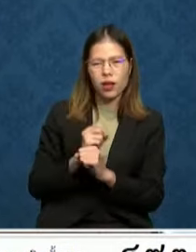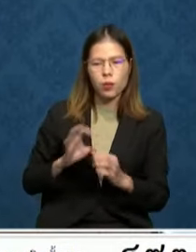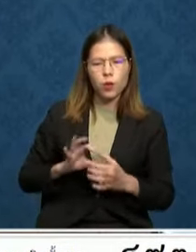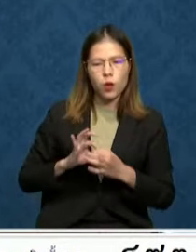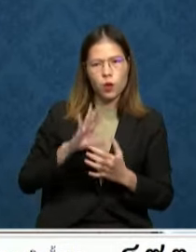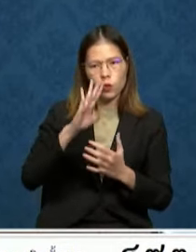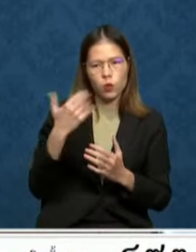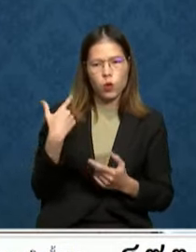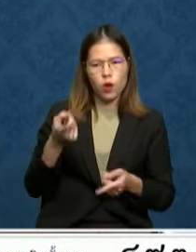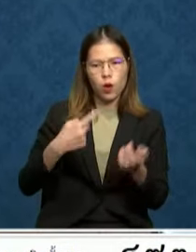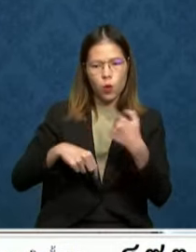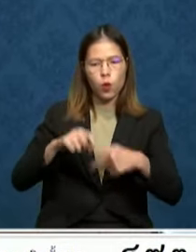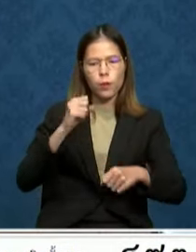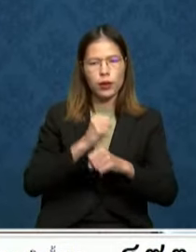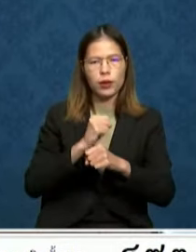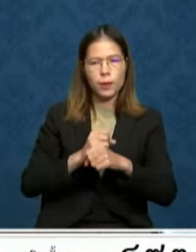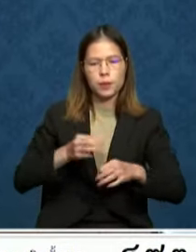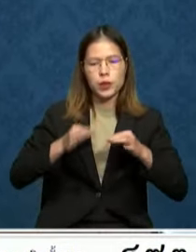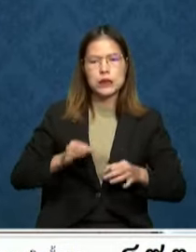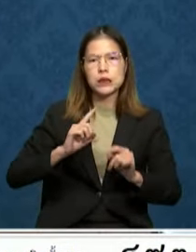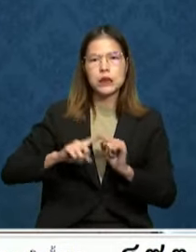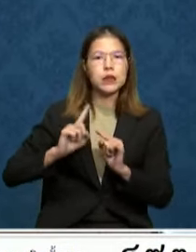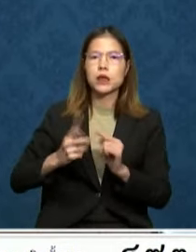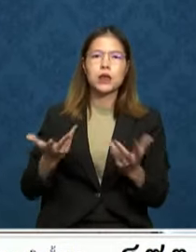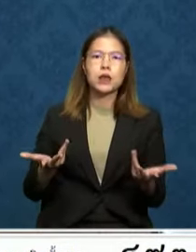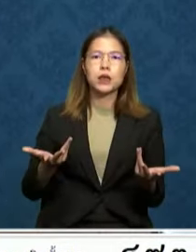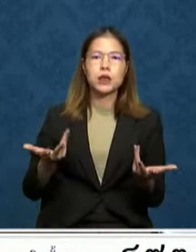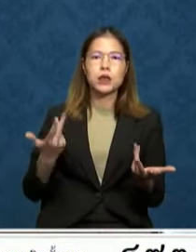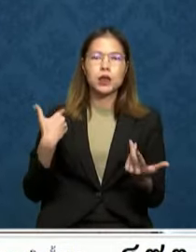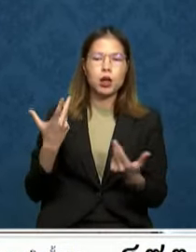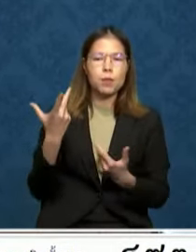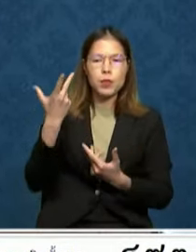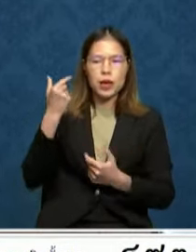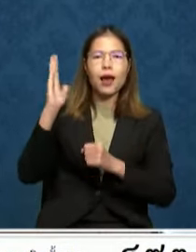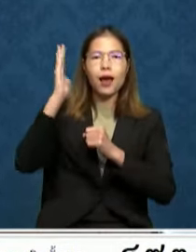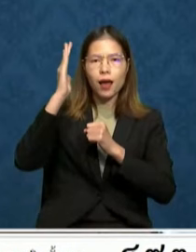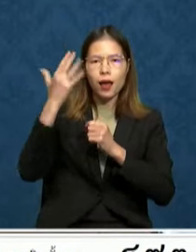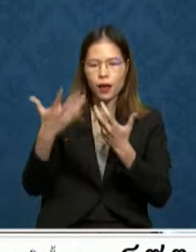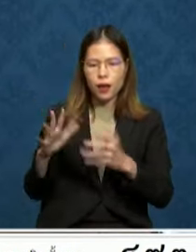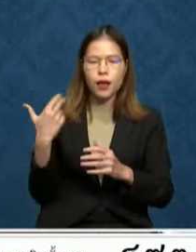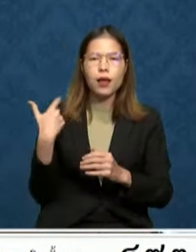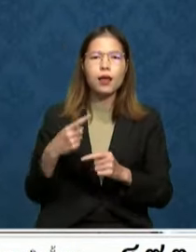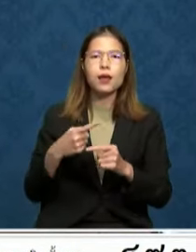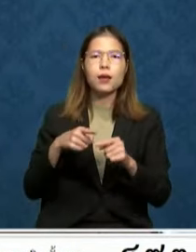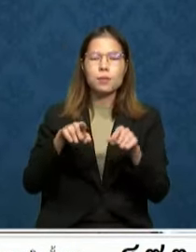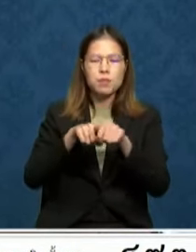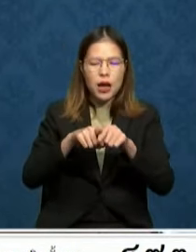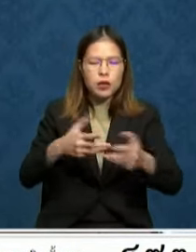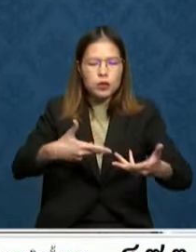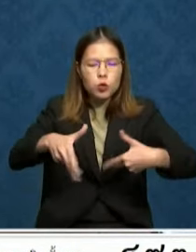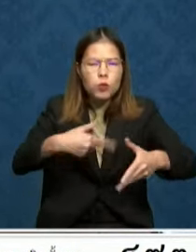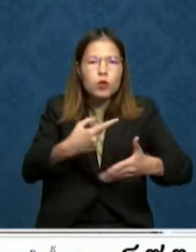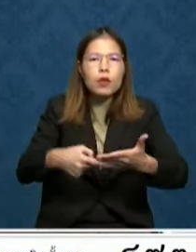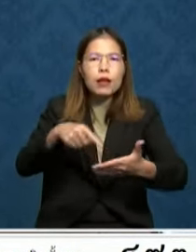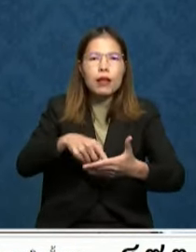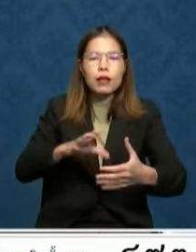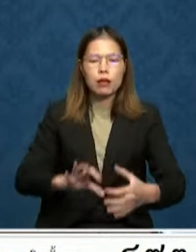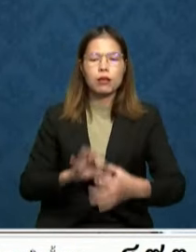ไม